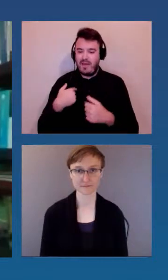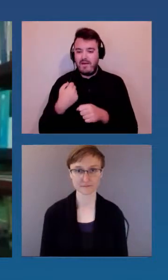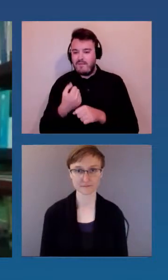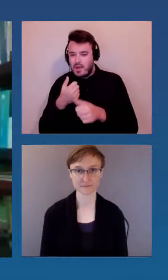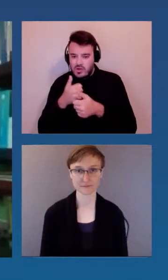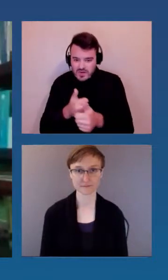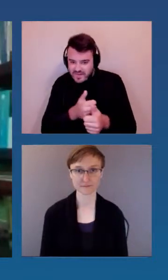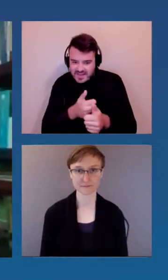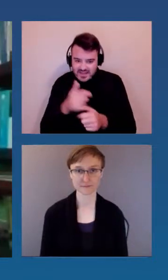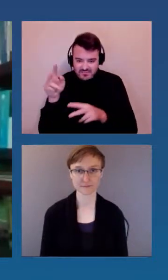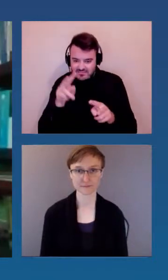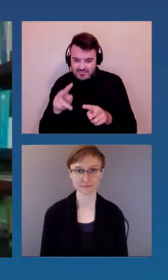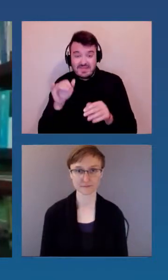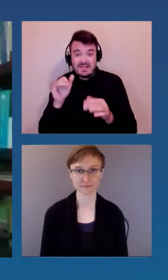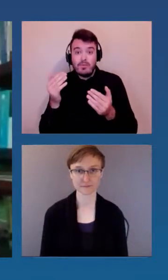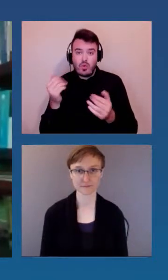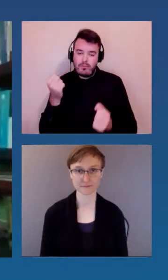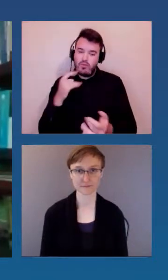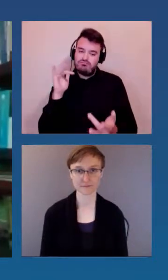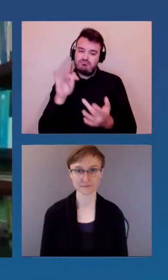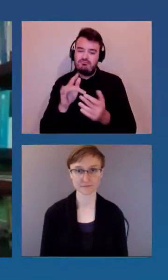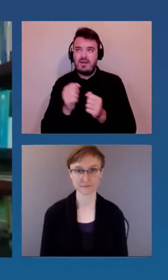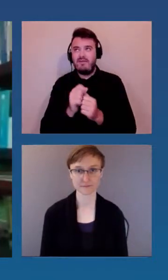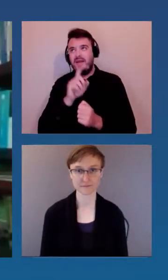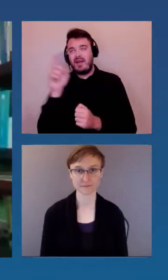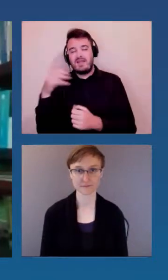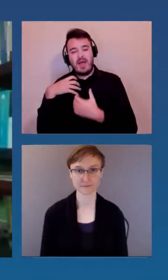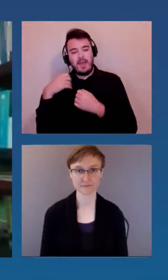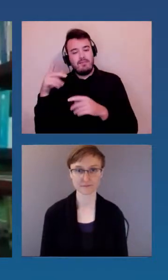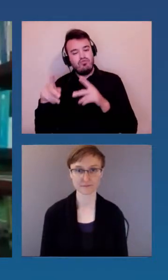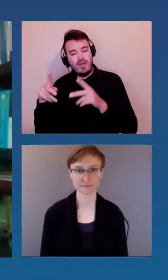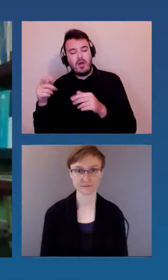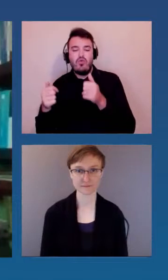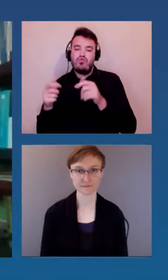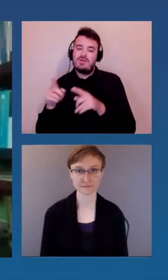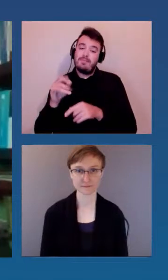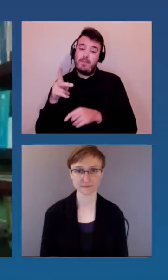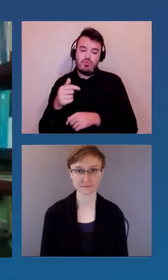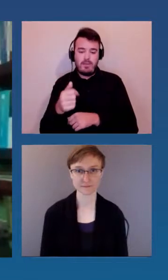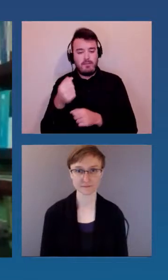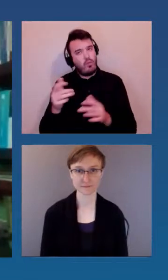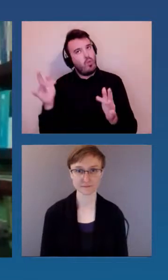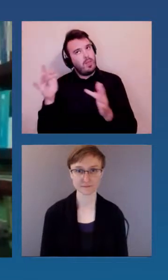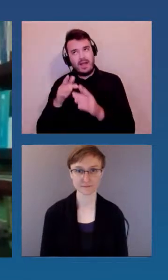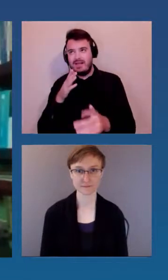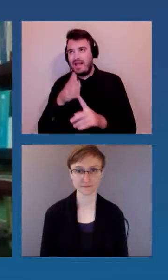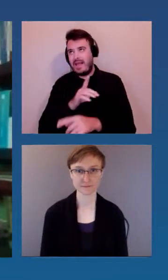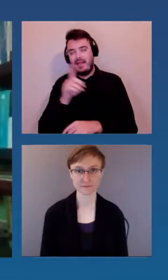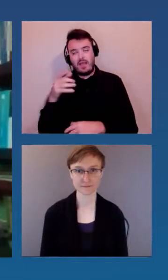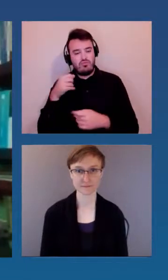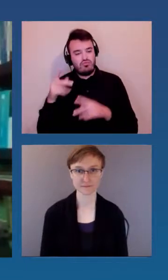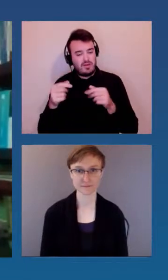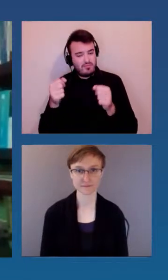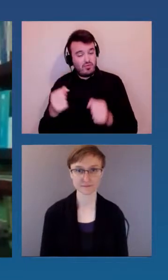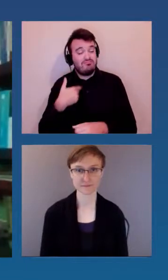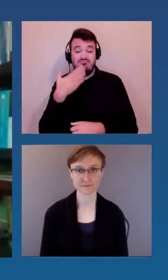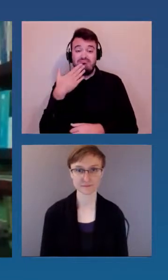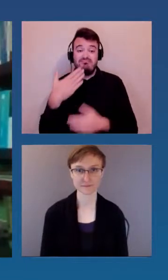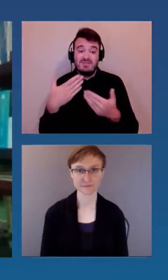liens lorsqu'on veut en savoir plus, qui va faciliter le cheminement et